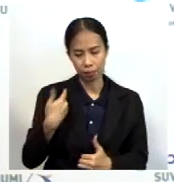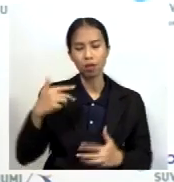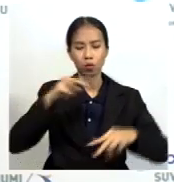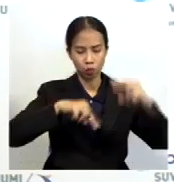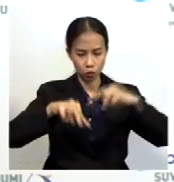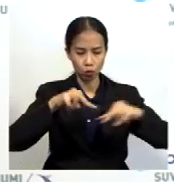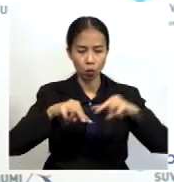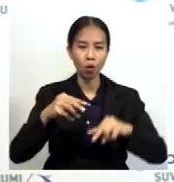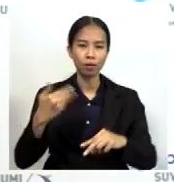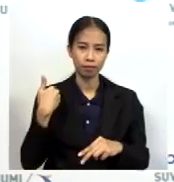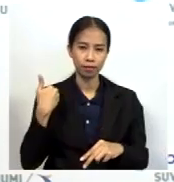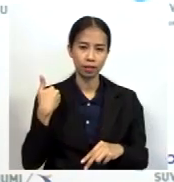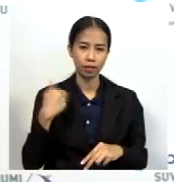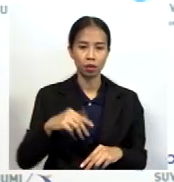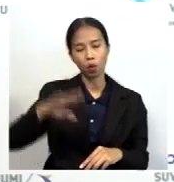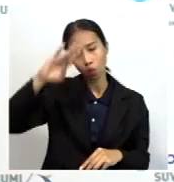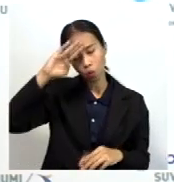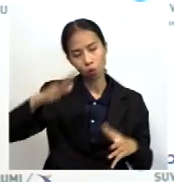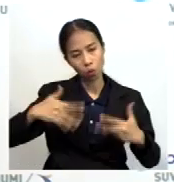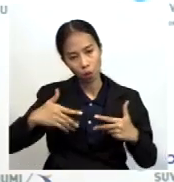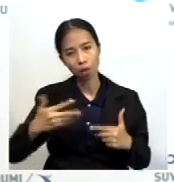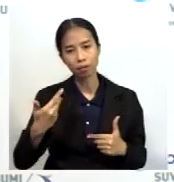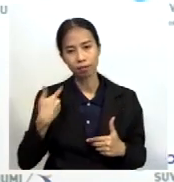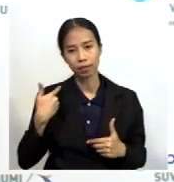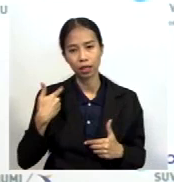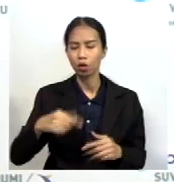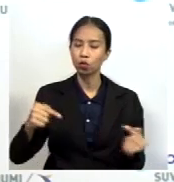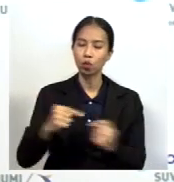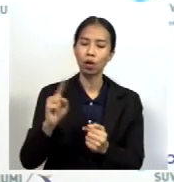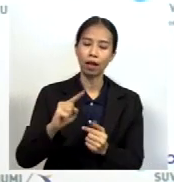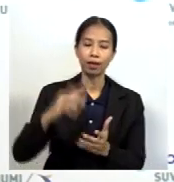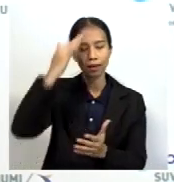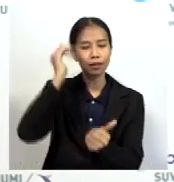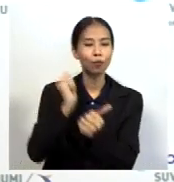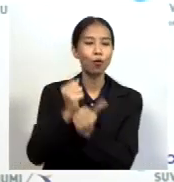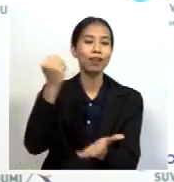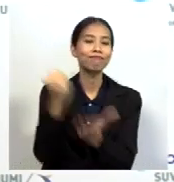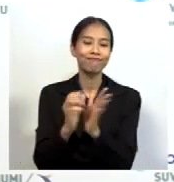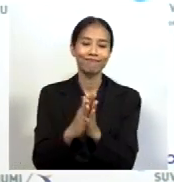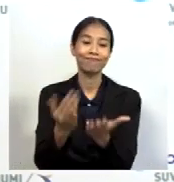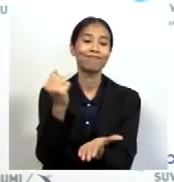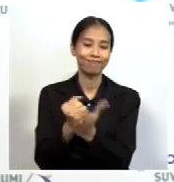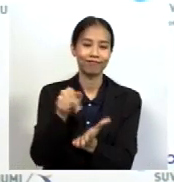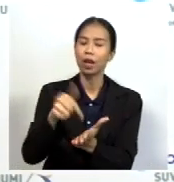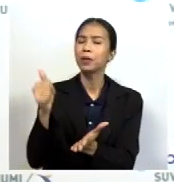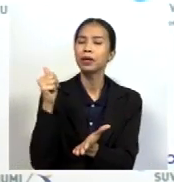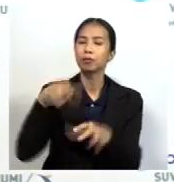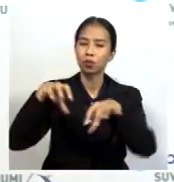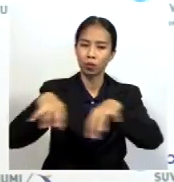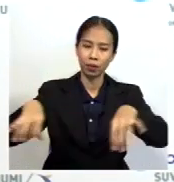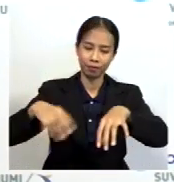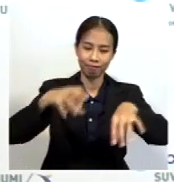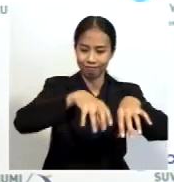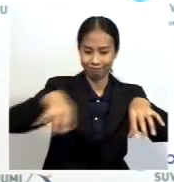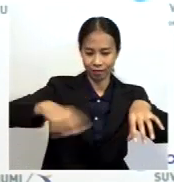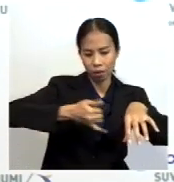กรองเรื่องไข้นะครับที่หน้าตม.เหมือนเดิมนะครับทีนี้ในส่วนของผู้โดยสารที่เป็นกลุ่มเสี่ยงโดยเฉพา